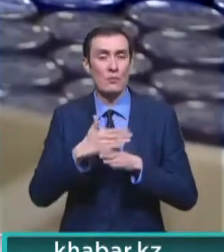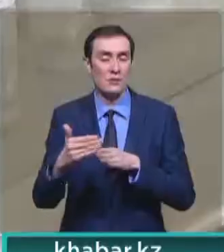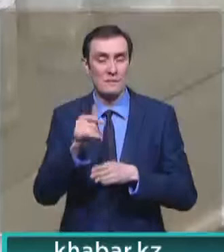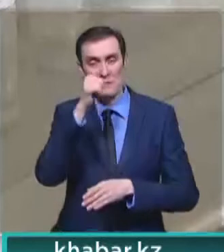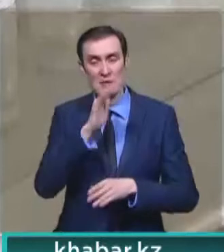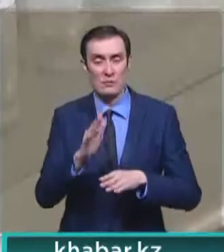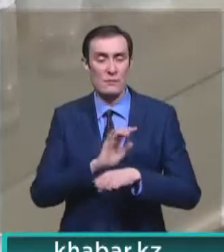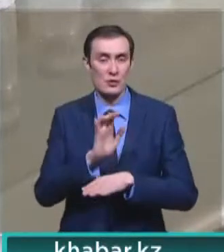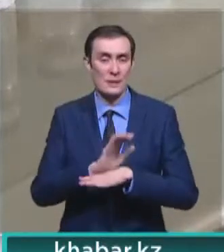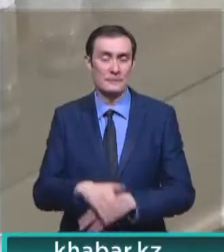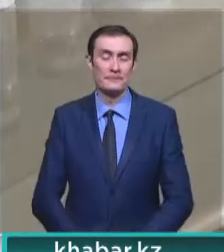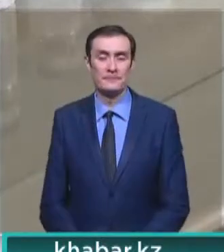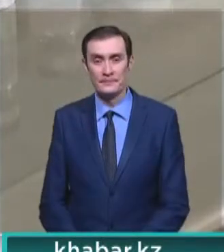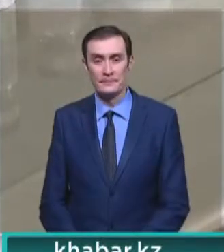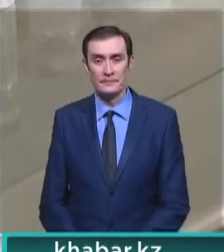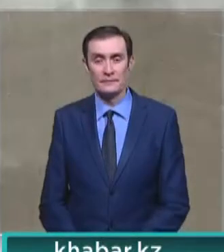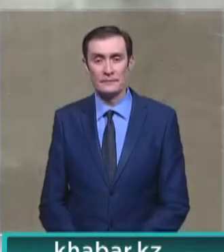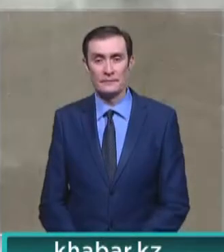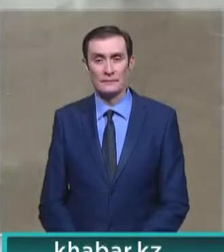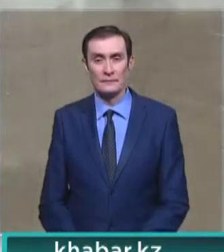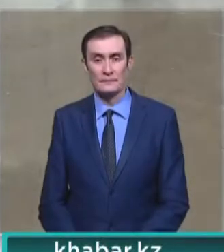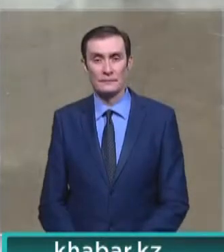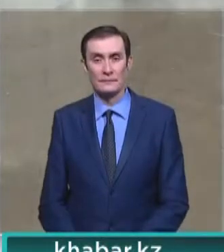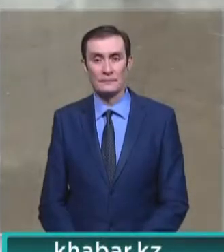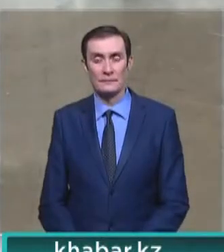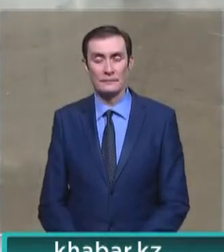месяц rose от к нам руслан газету канат махмутов уральск итоги дня